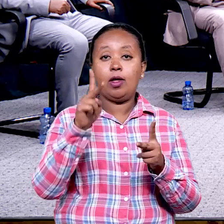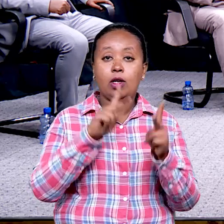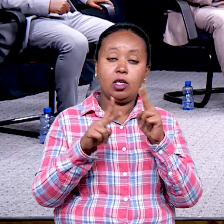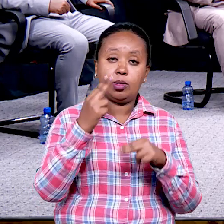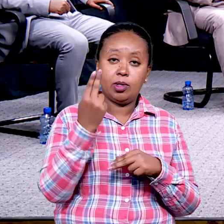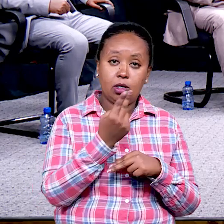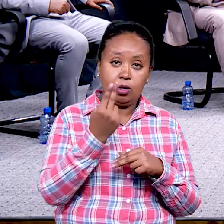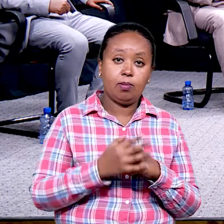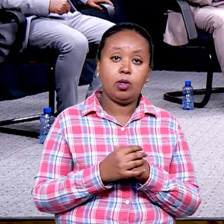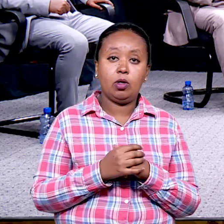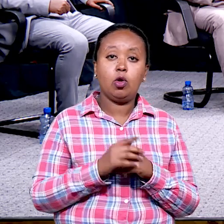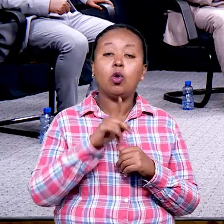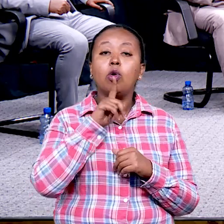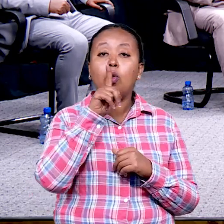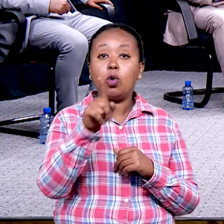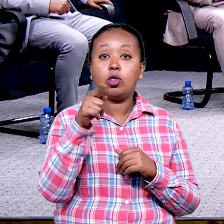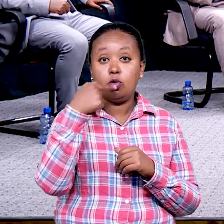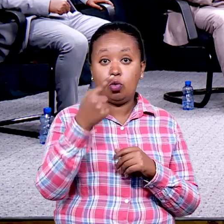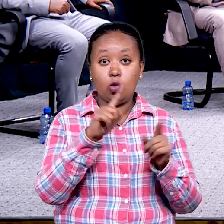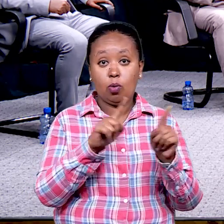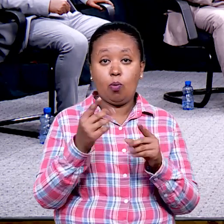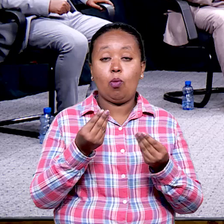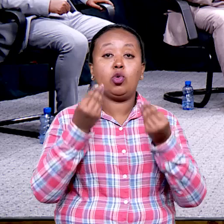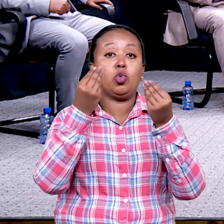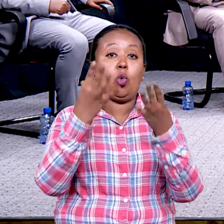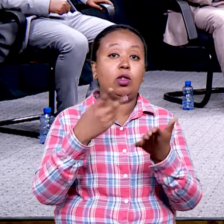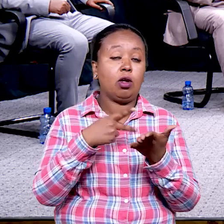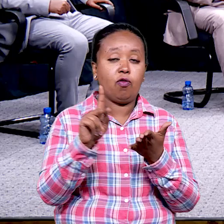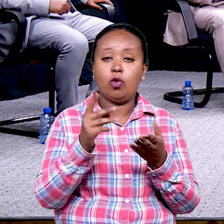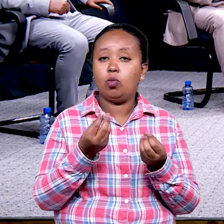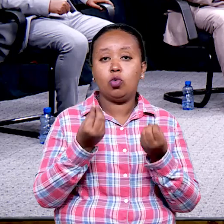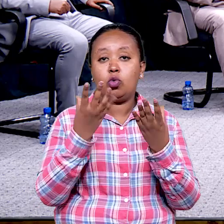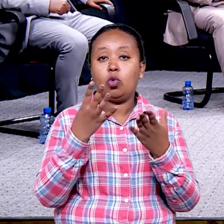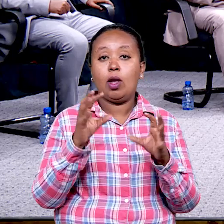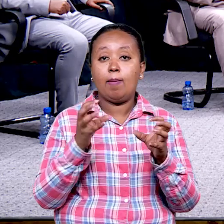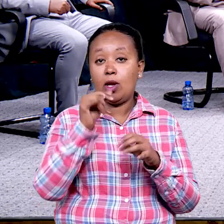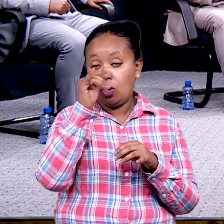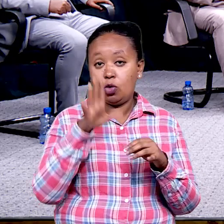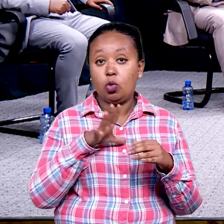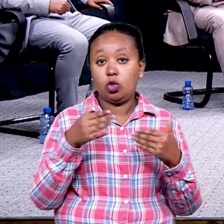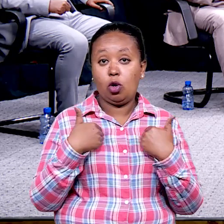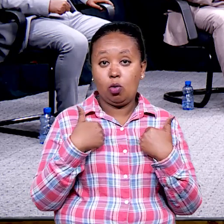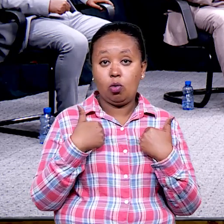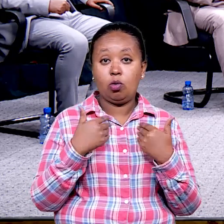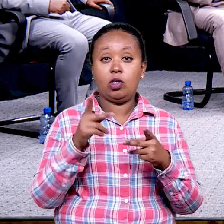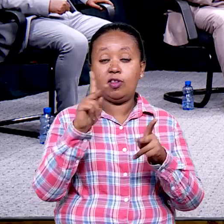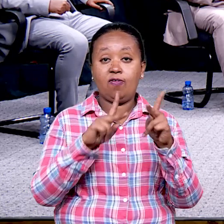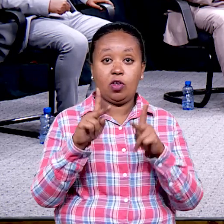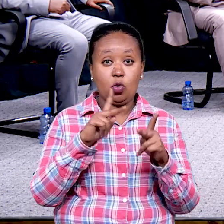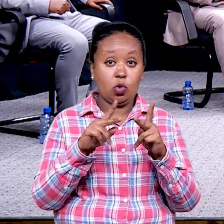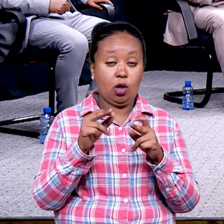ጥቅም፣ ለእውነት ሲሉ ደግሞ መስዋዕት የከፈሉ በርካታ የሚዲያ ሰዎች አሉ። ሲቪክ ሶሳይቲም ላይ